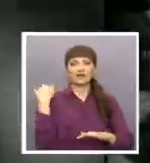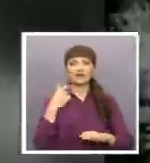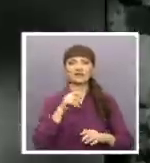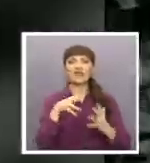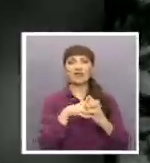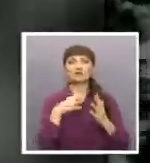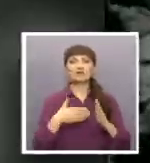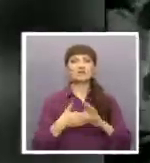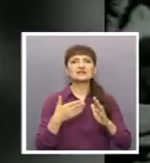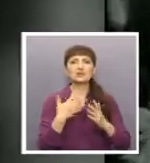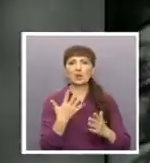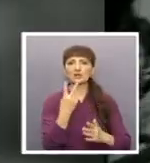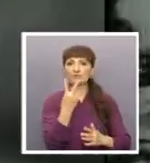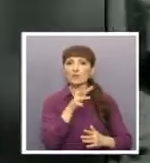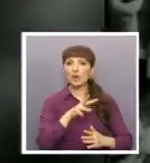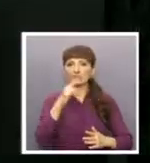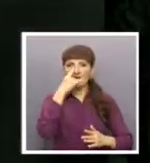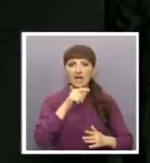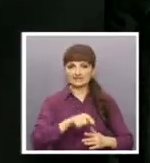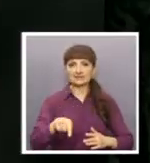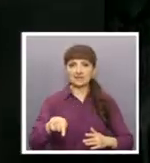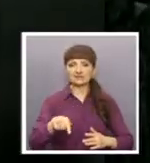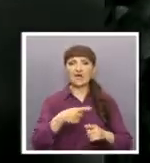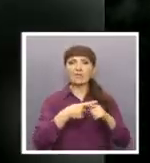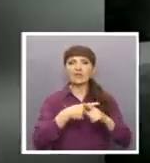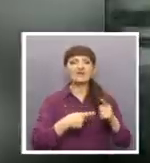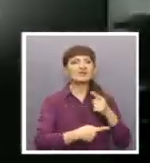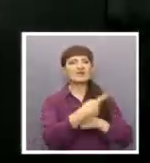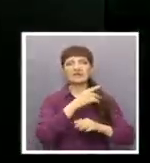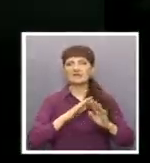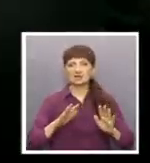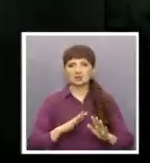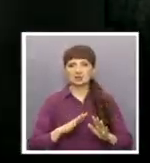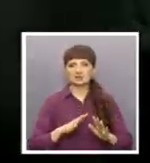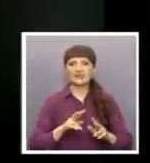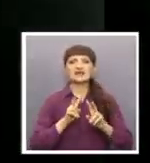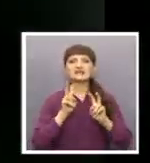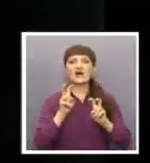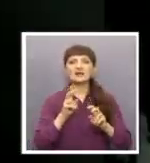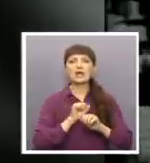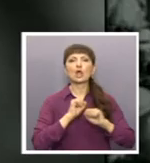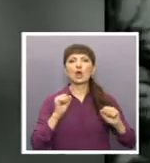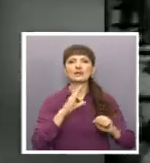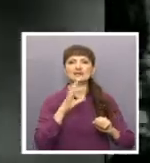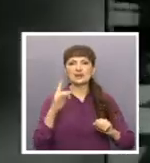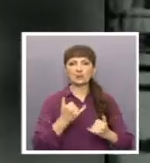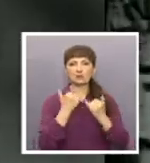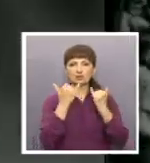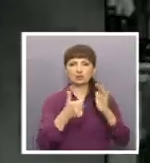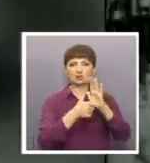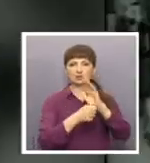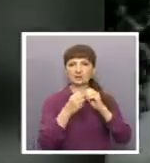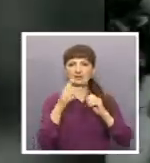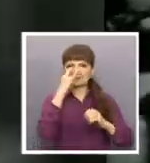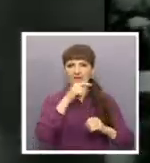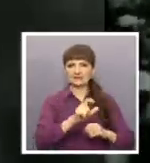фронт были призваны около 2 миллионов казахстанцев. Половина из них не вернулась домой. Звания Героев Советского Союза были удостоены